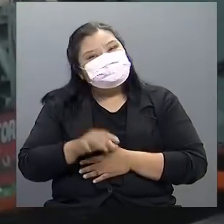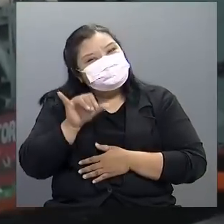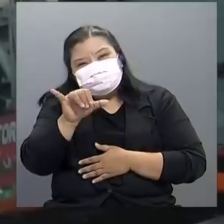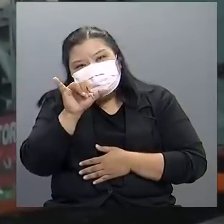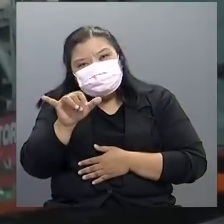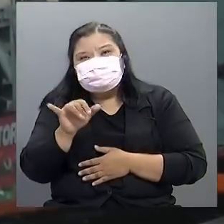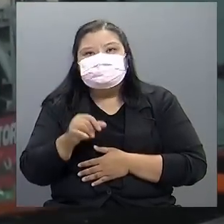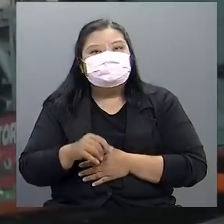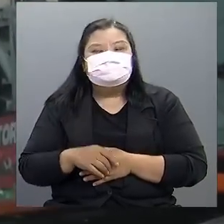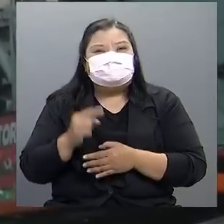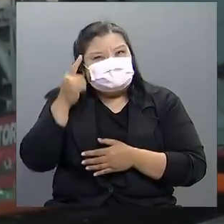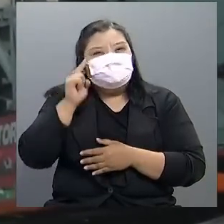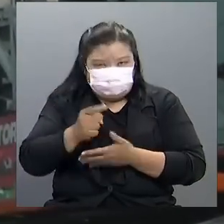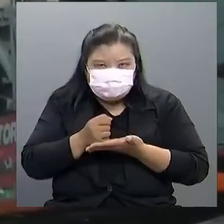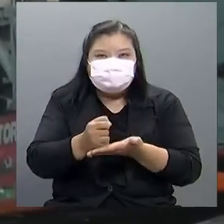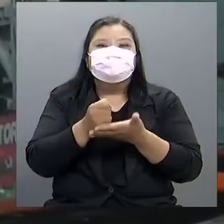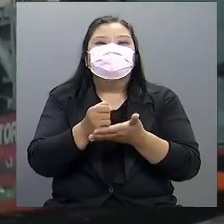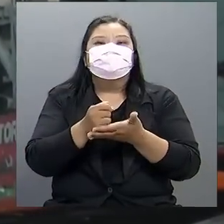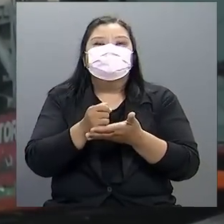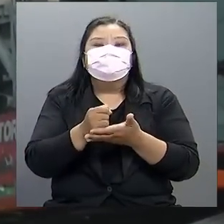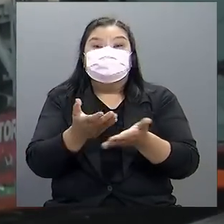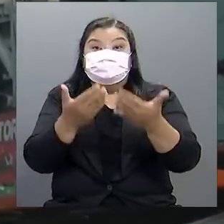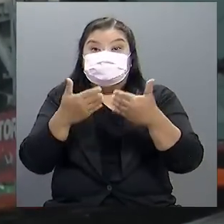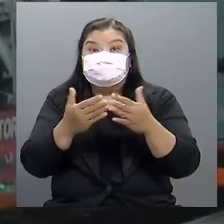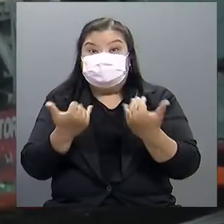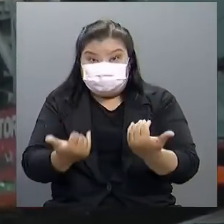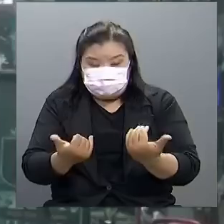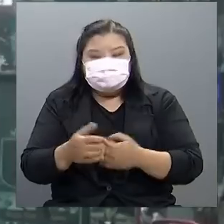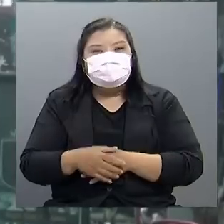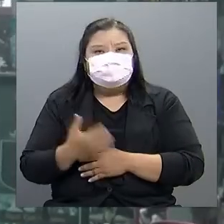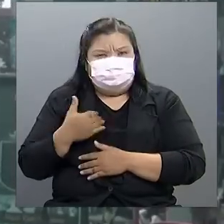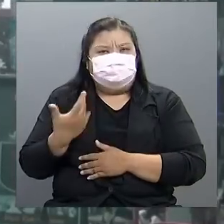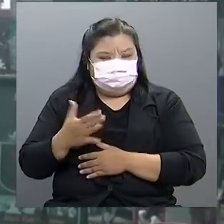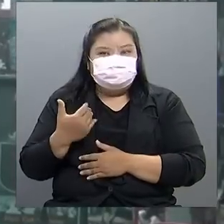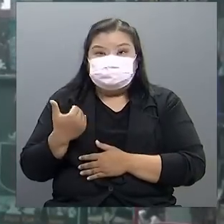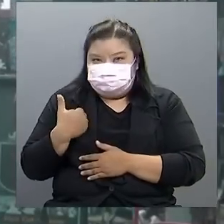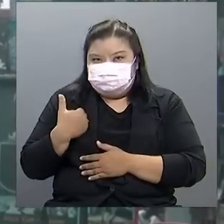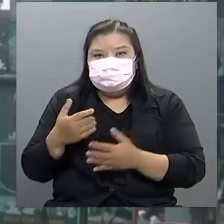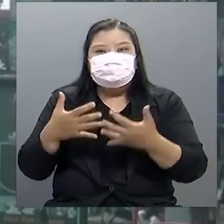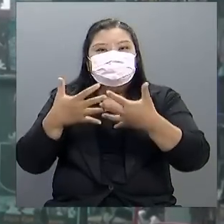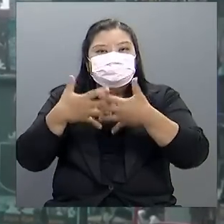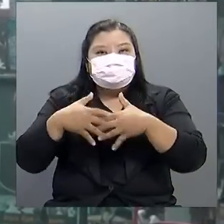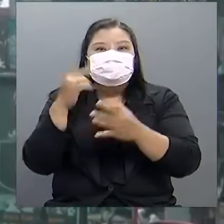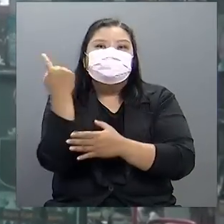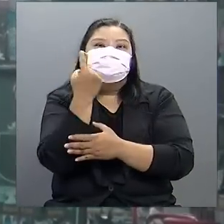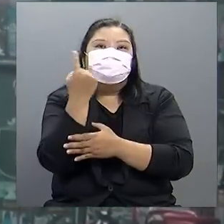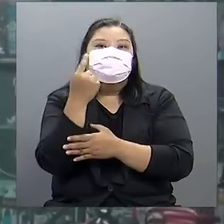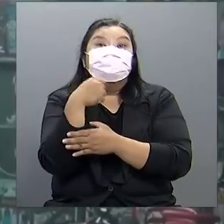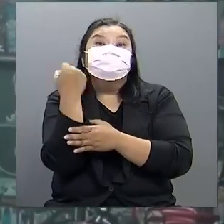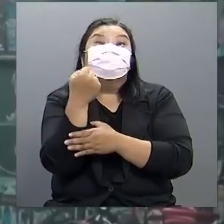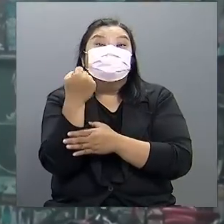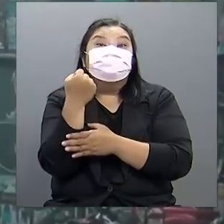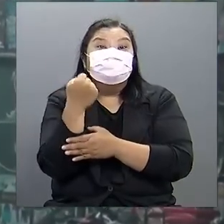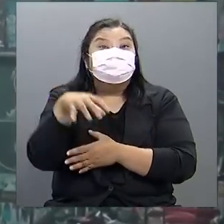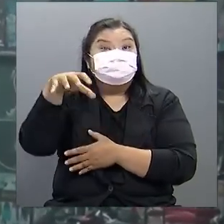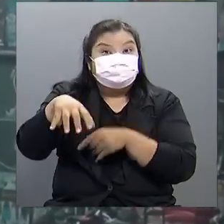ดให้ได้ส่นของจัหวทธูเกตมีการยนเรื่องผ่านมาทางสทาหารศฒครับทเที่รสีอยระหางการรบรมข้